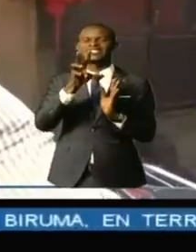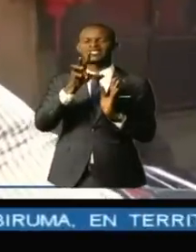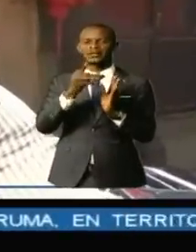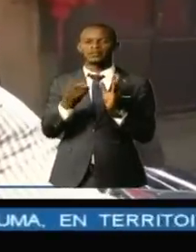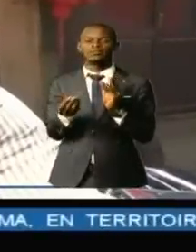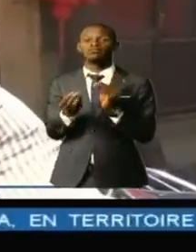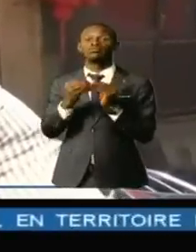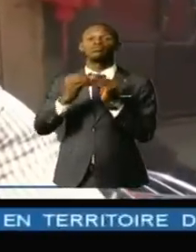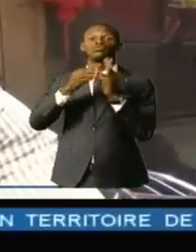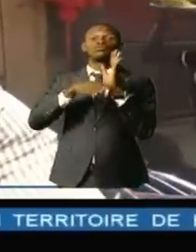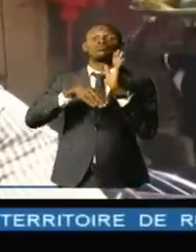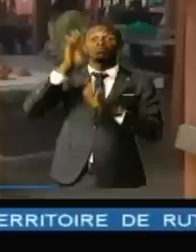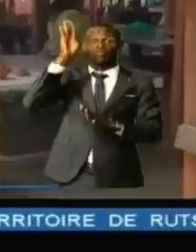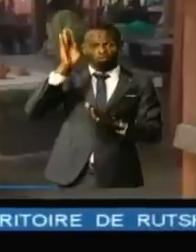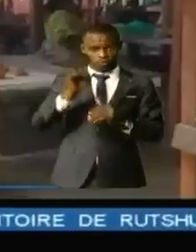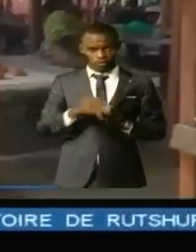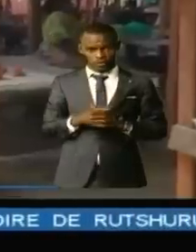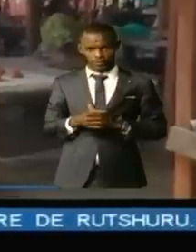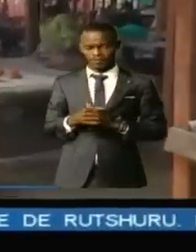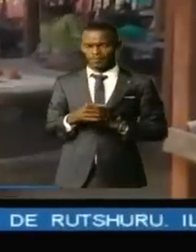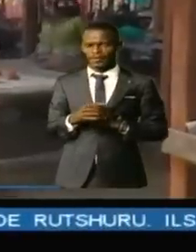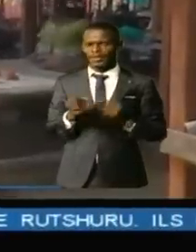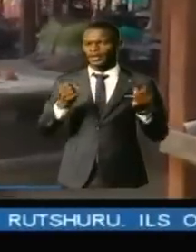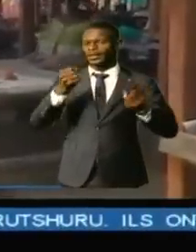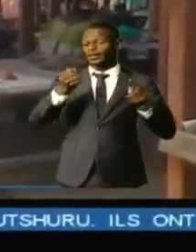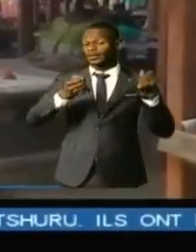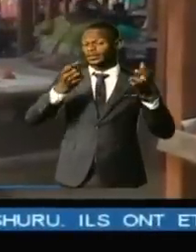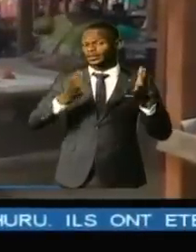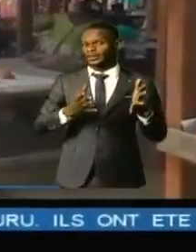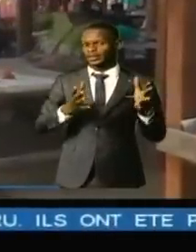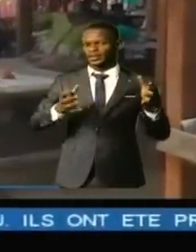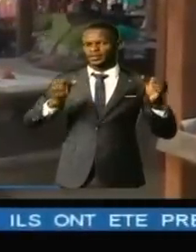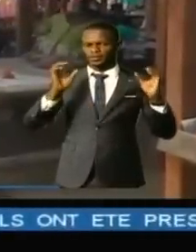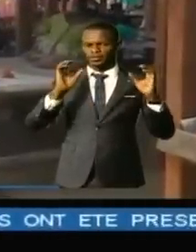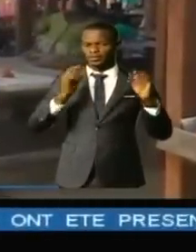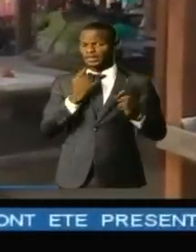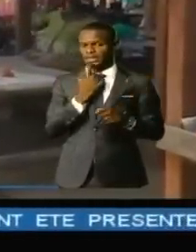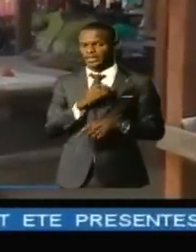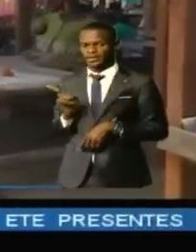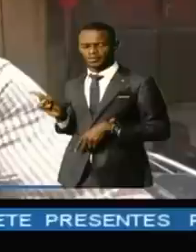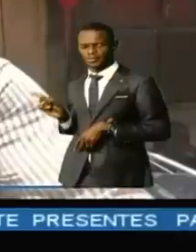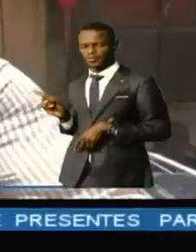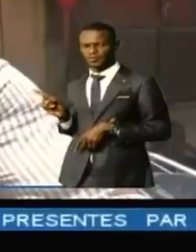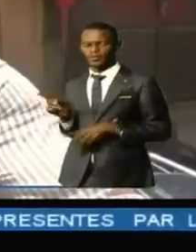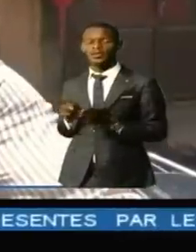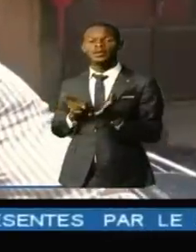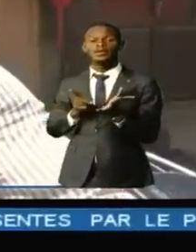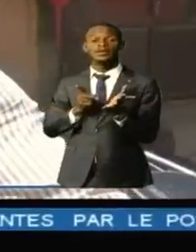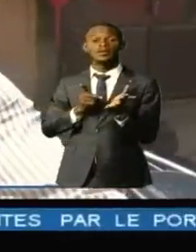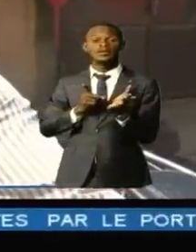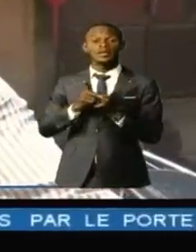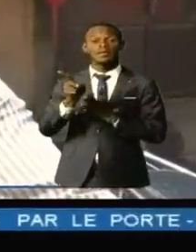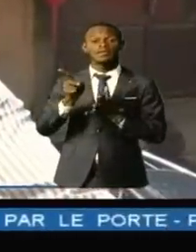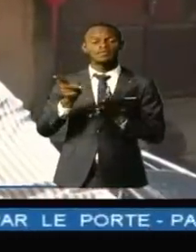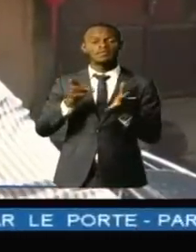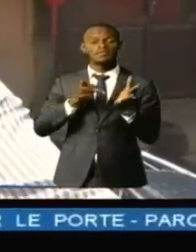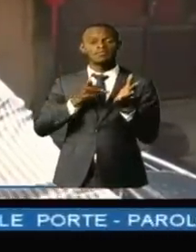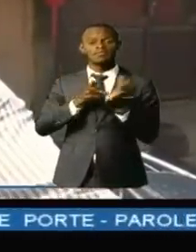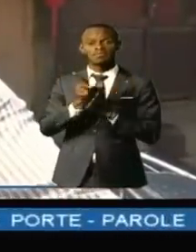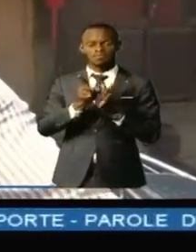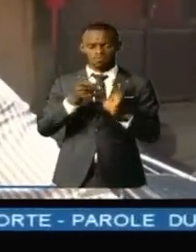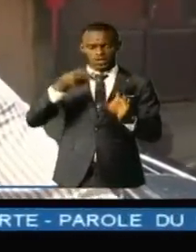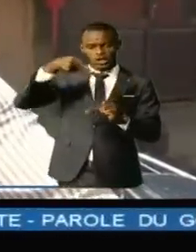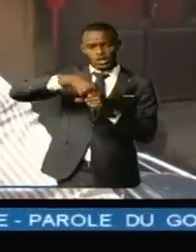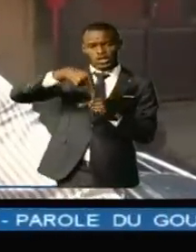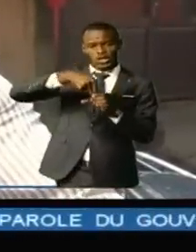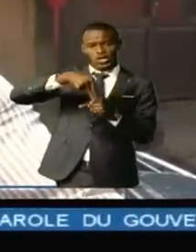Le prix de la course est monté à cause de la montée du prix de carburant. Je demande aux autorités de